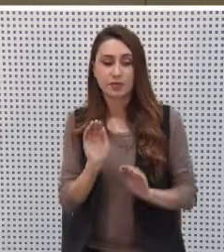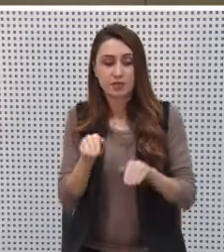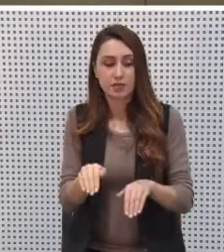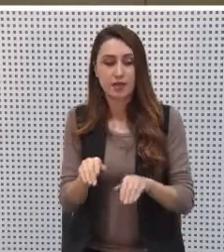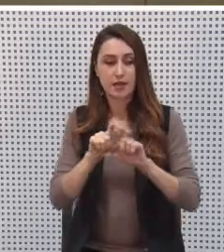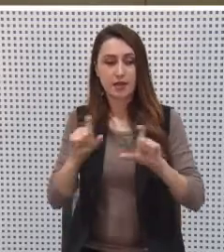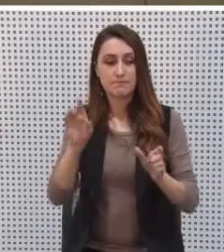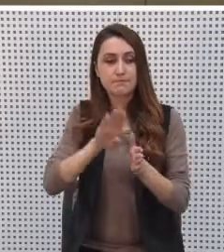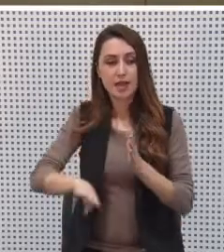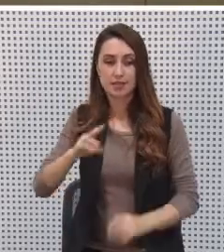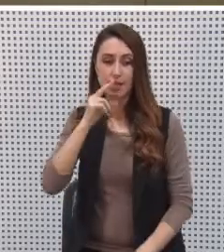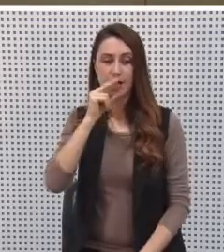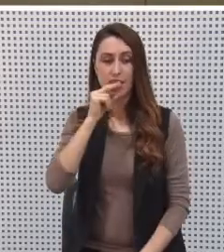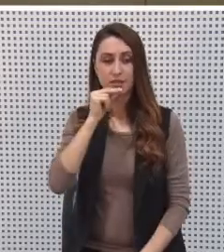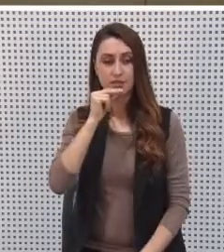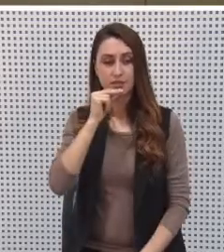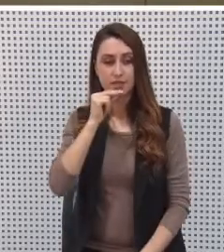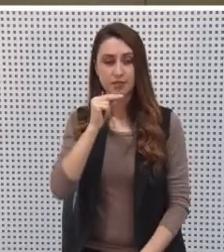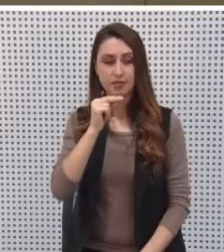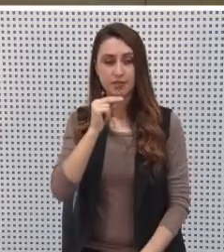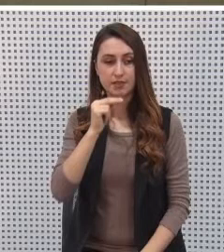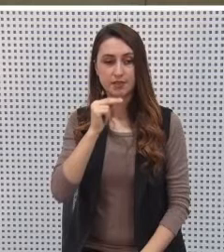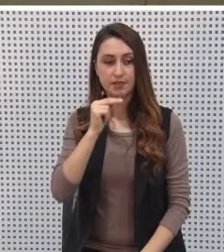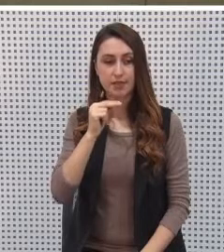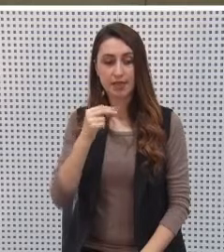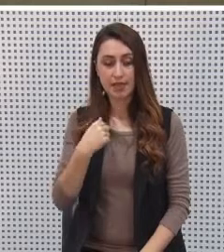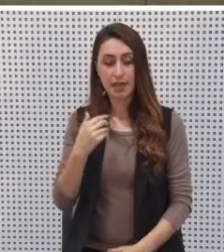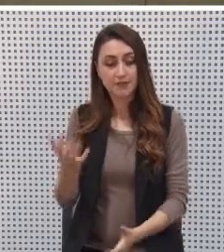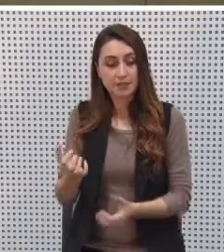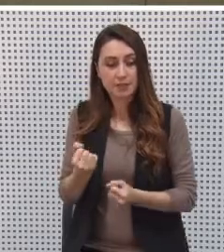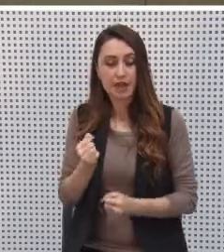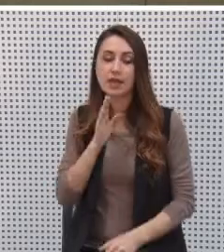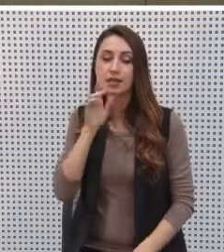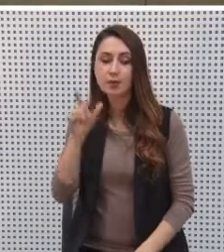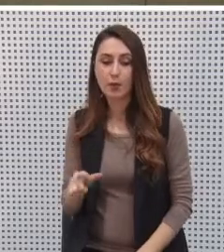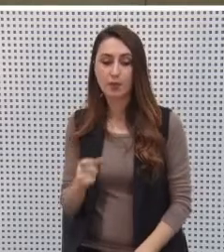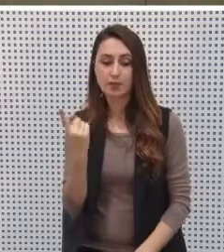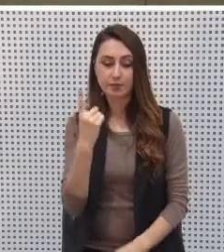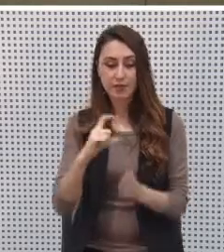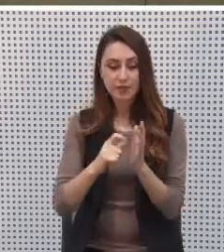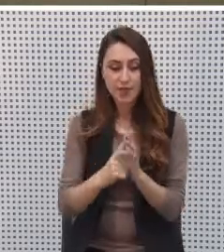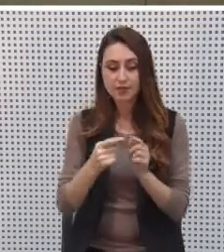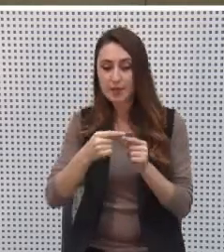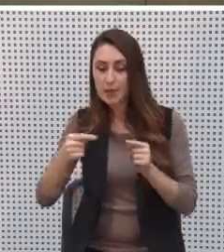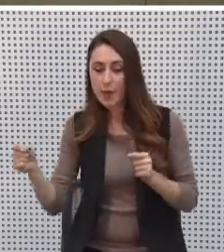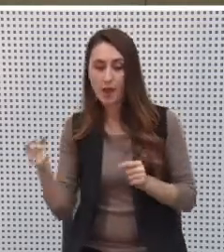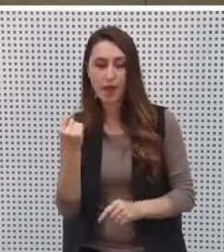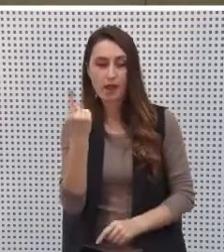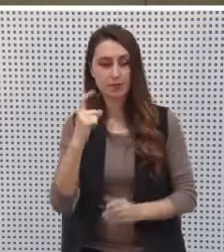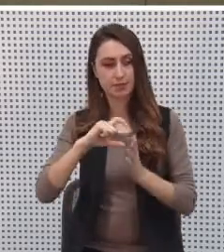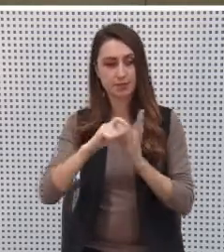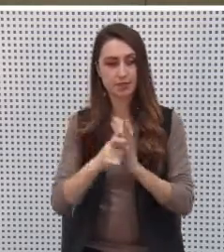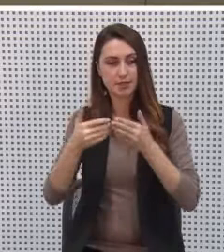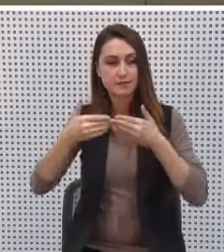вообще без речи. И вот в течение, я ее брала с 1 класса и по 11 класс на выпуск. Она у меня